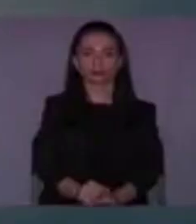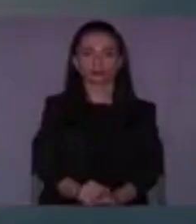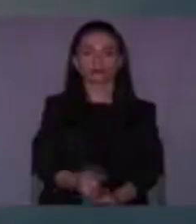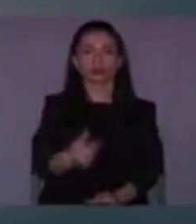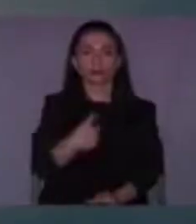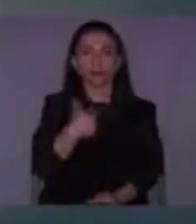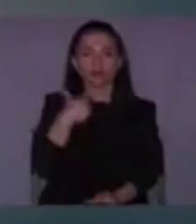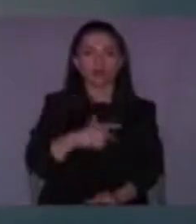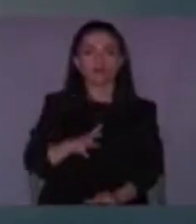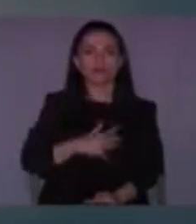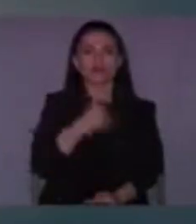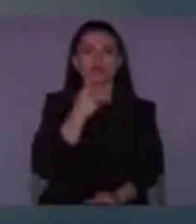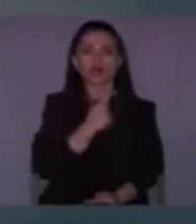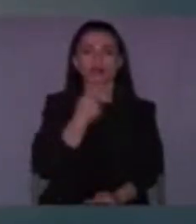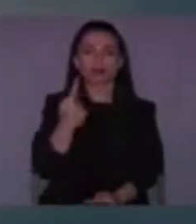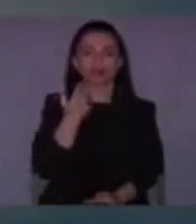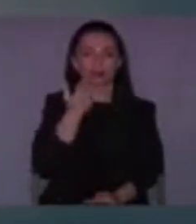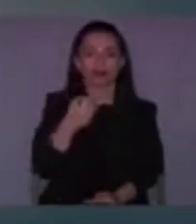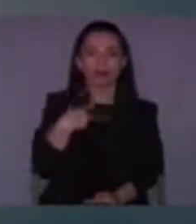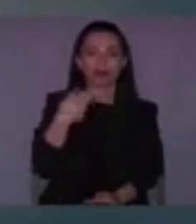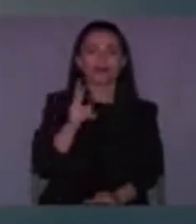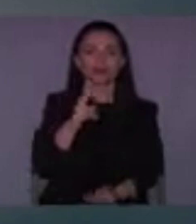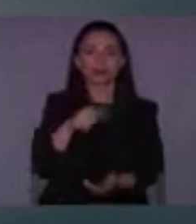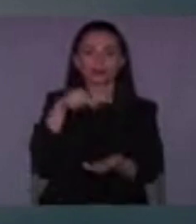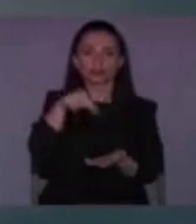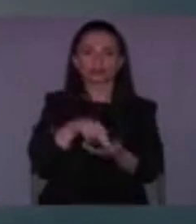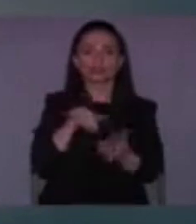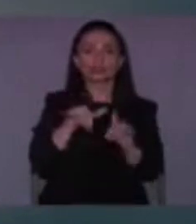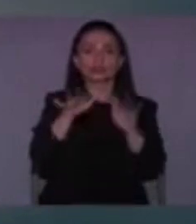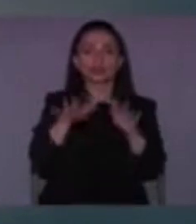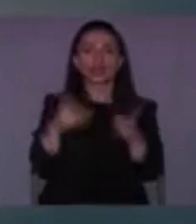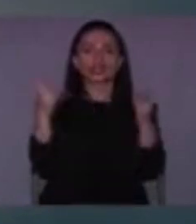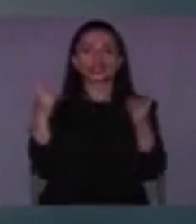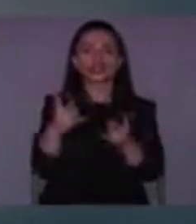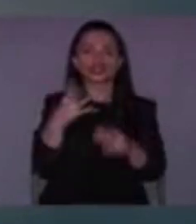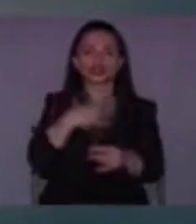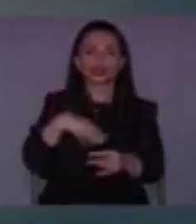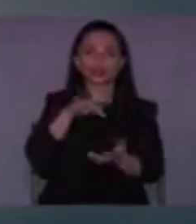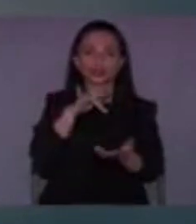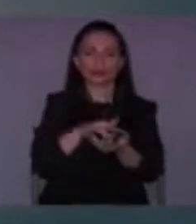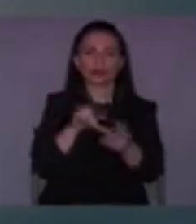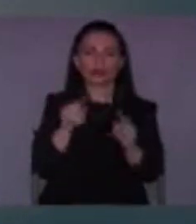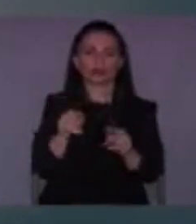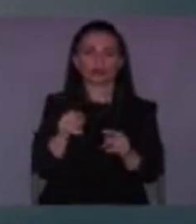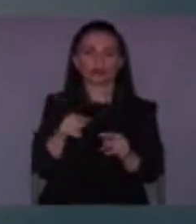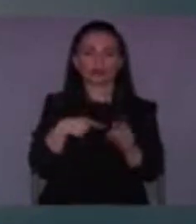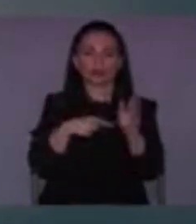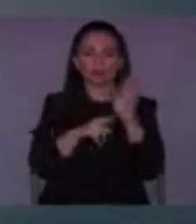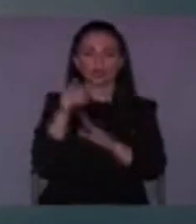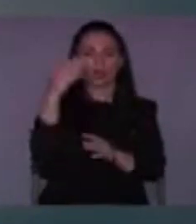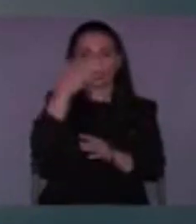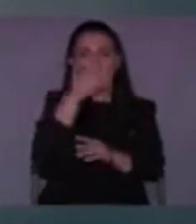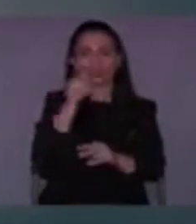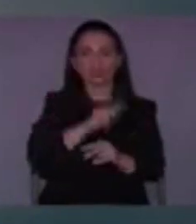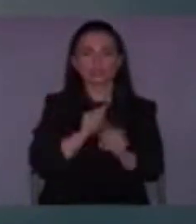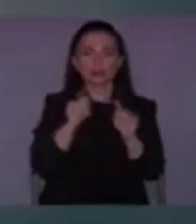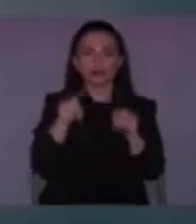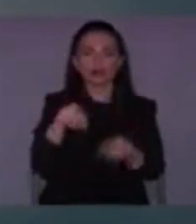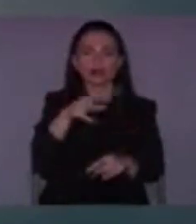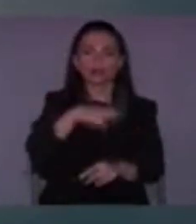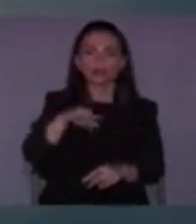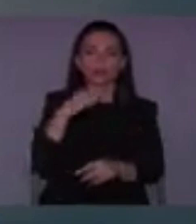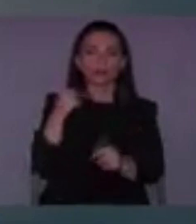მე ვიყავი ერთ-ერთი თქვენგანი, ვინც დადგა იქ, სადაც სჭირდებოდა ჩვენს ქვეყანას. ჩავდექით ხალხის სამსახურში და